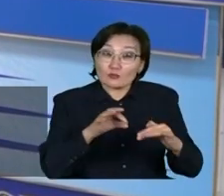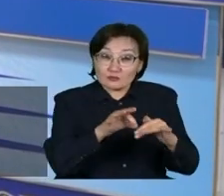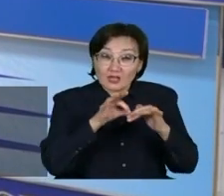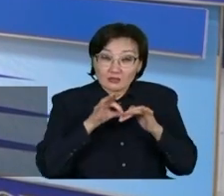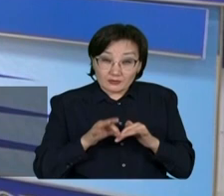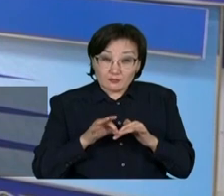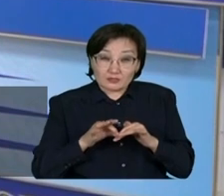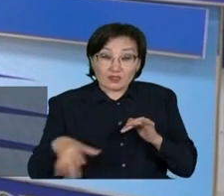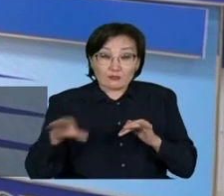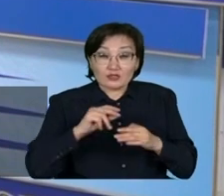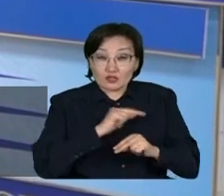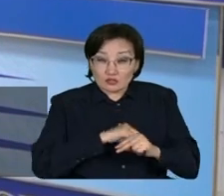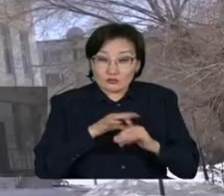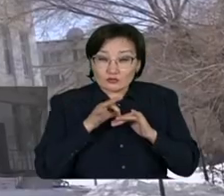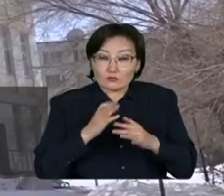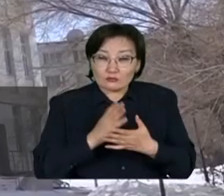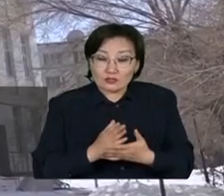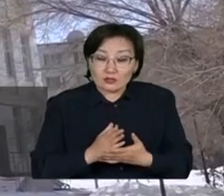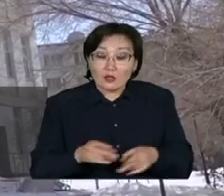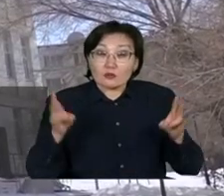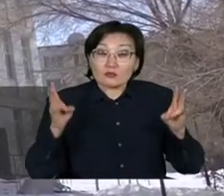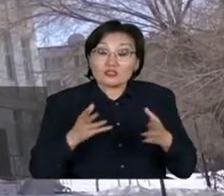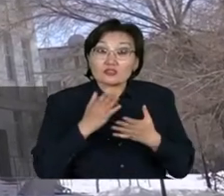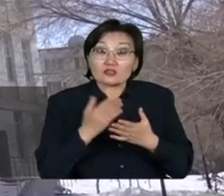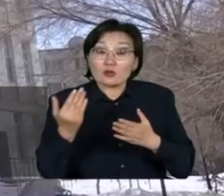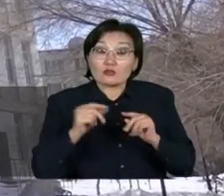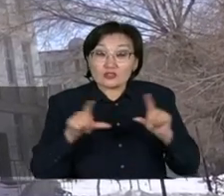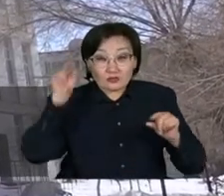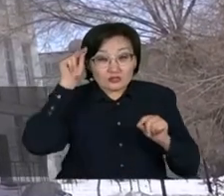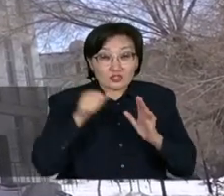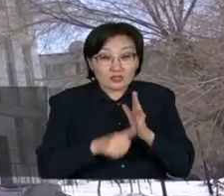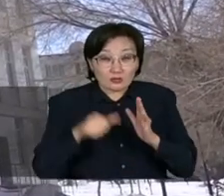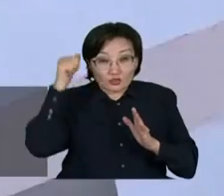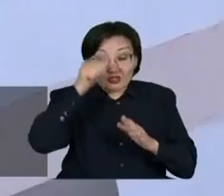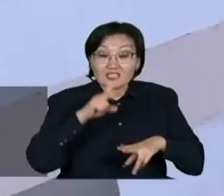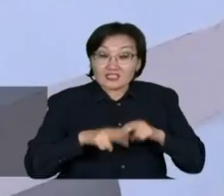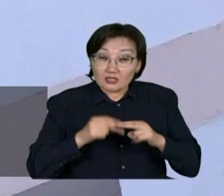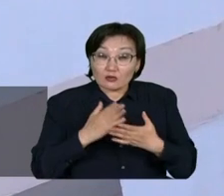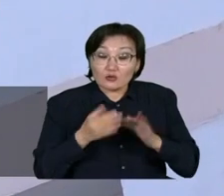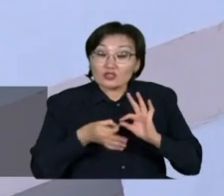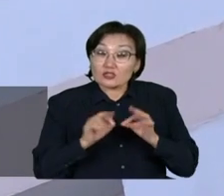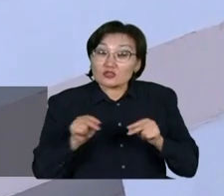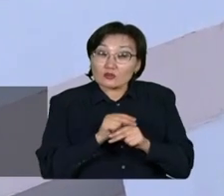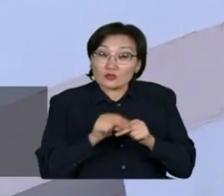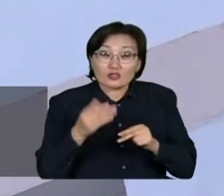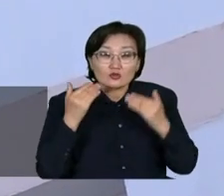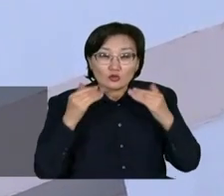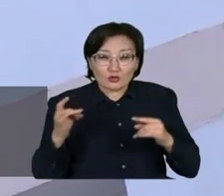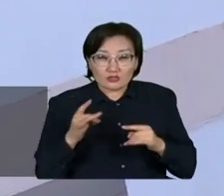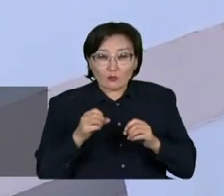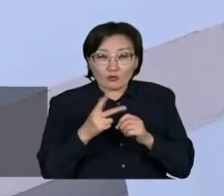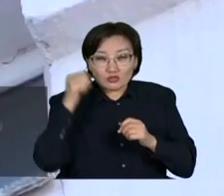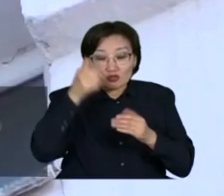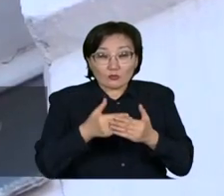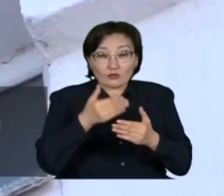келеміз. Барлық жұмыстар ұйымдастырылған. Апатты деп танылған бұл мектеп сонау 60-шы жылдары салыныпты. Күрделі жөндеудің өзі соңғы рет 13 жыл